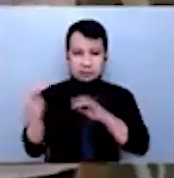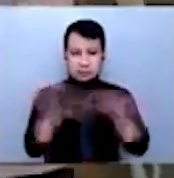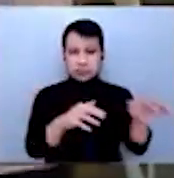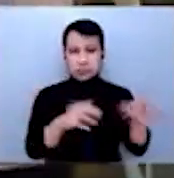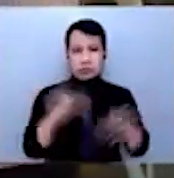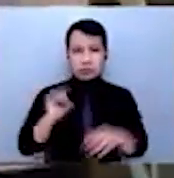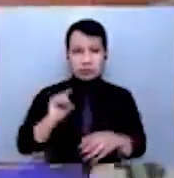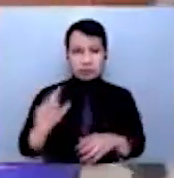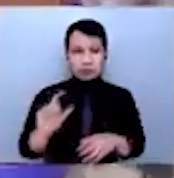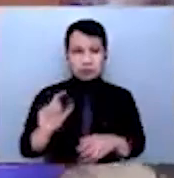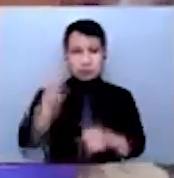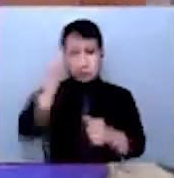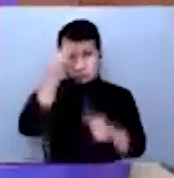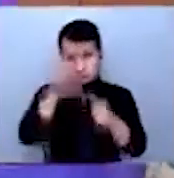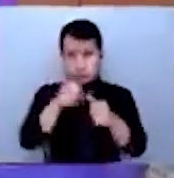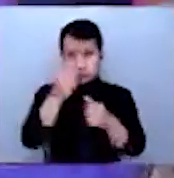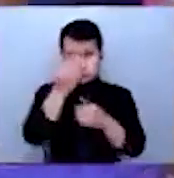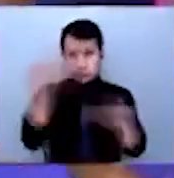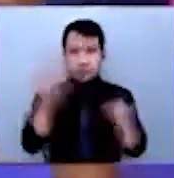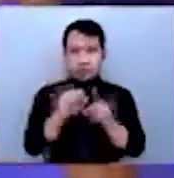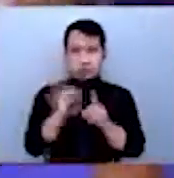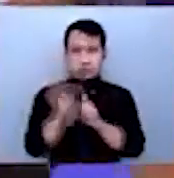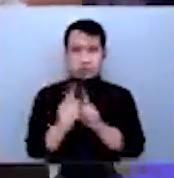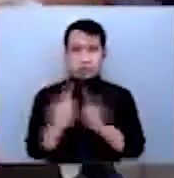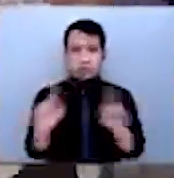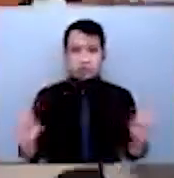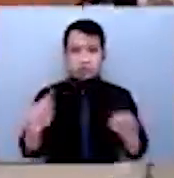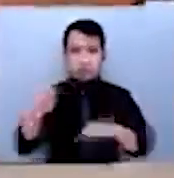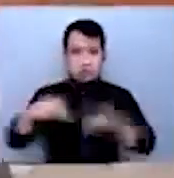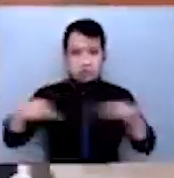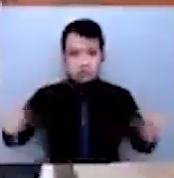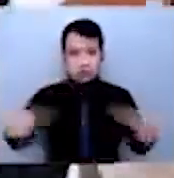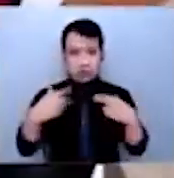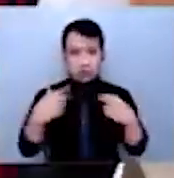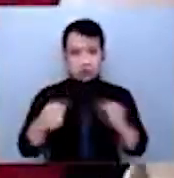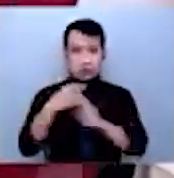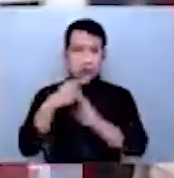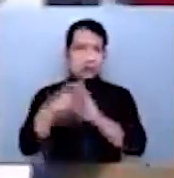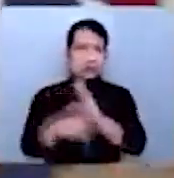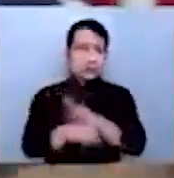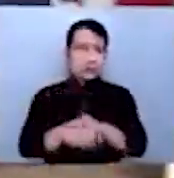lagi magpaalala sa social distancing at iba pang health protocols.